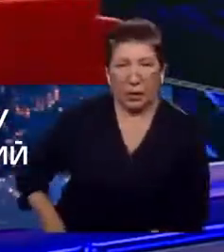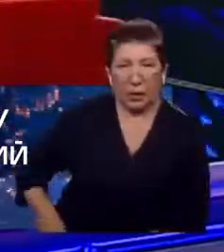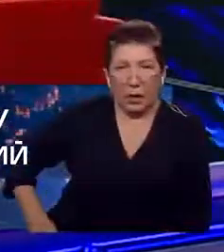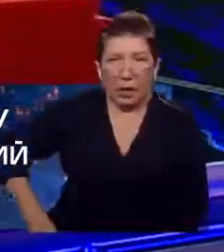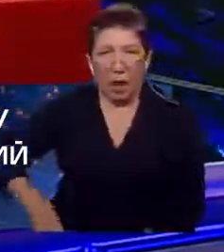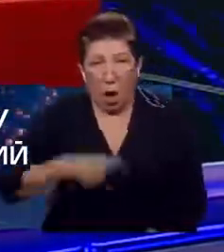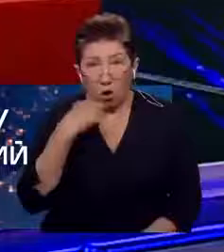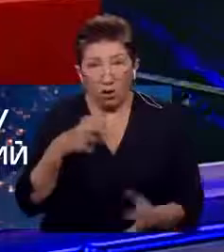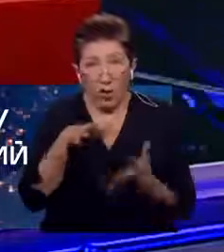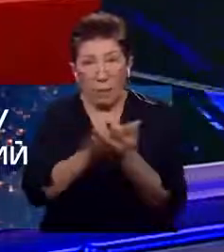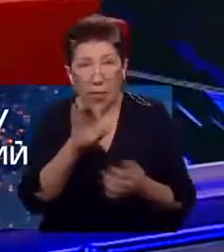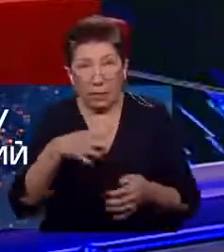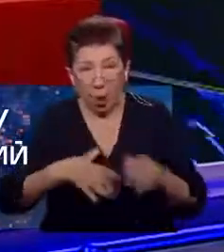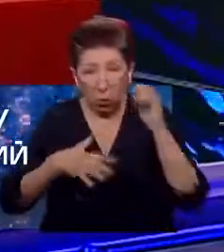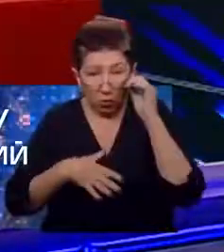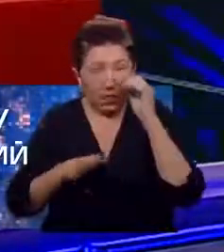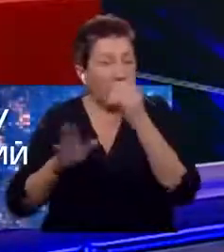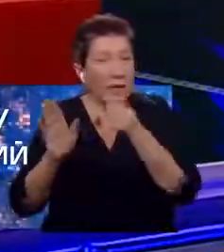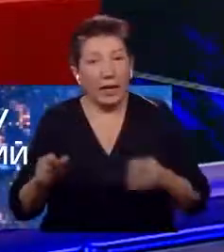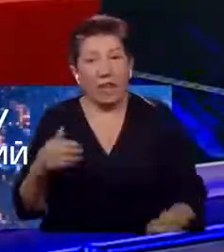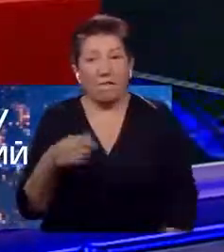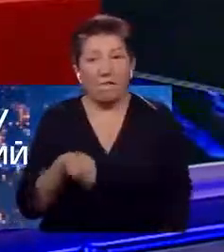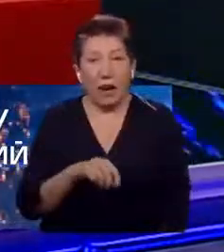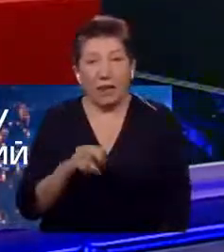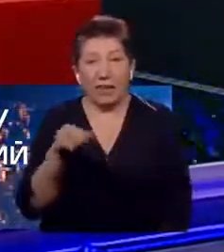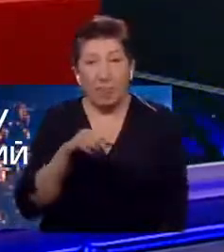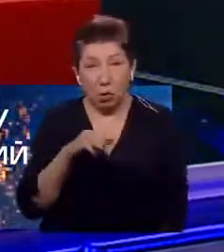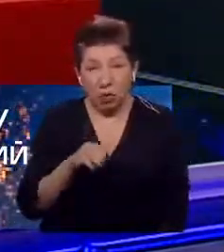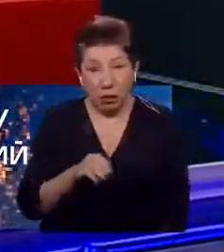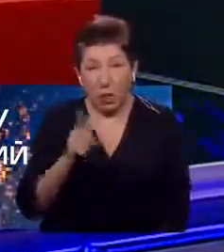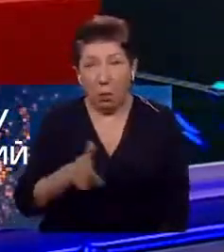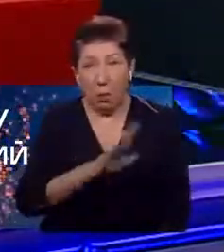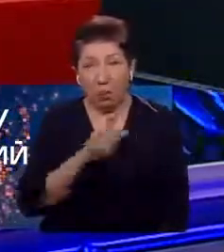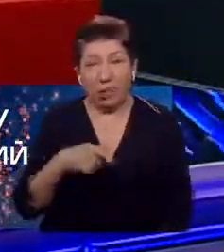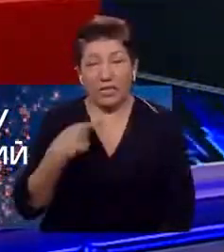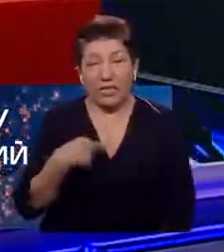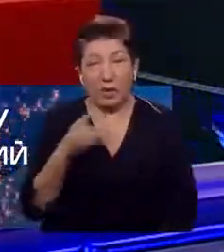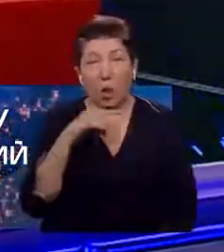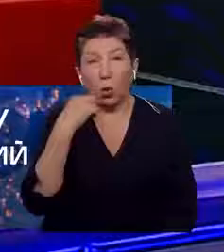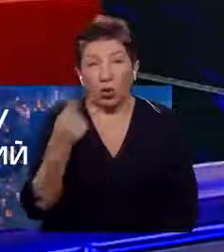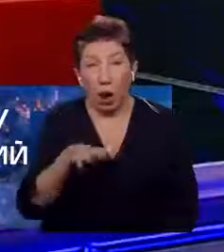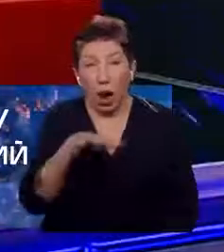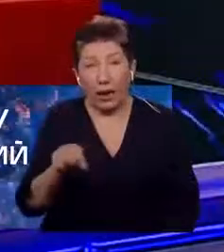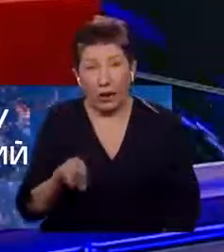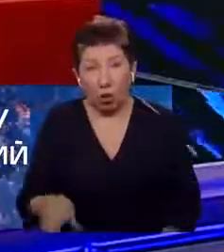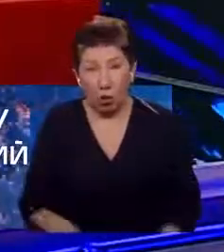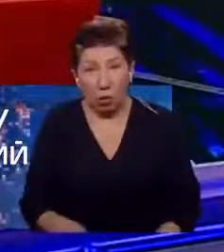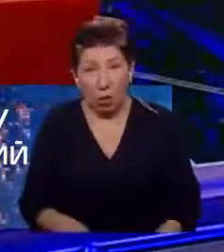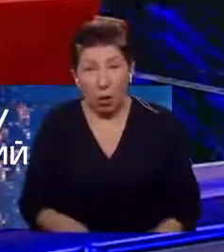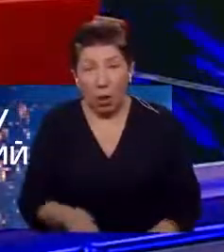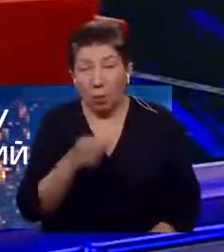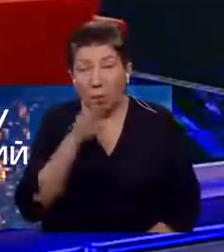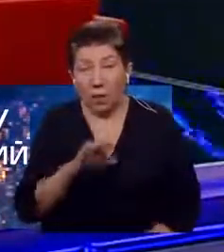погодилася на те, щоб назвати в той час Росію країною-агресором. будь-якими інсинуаціями в